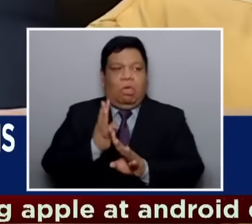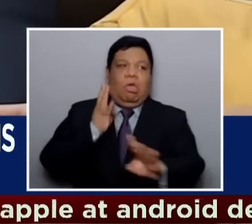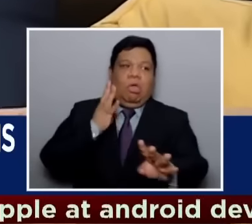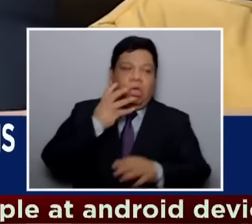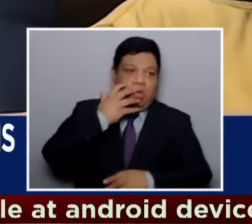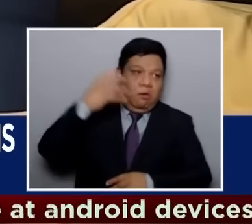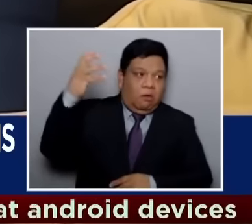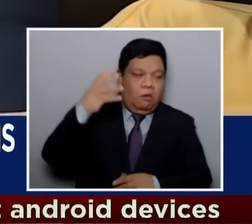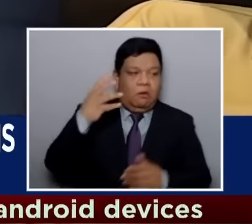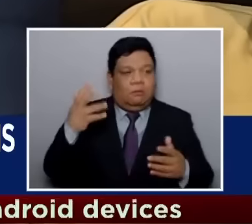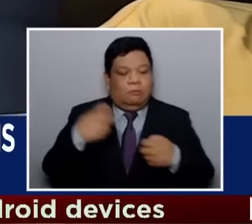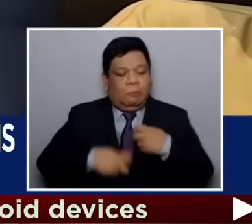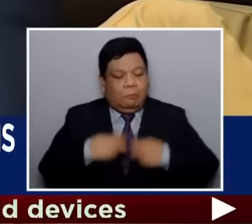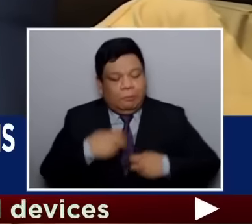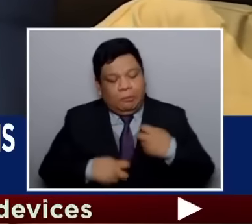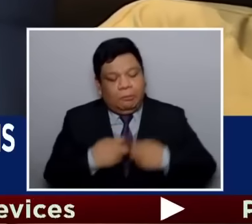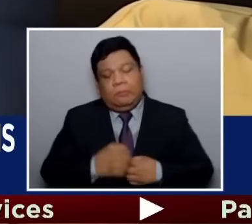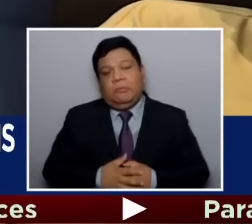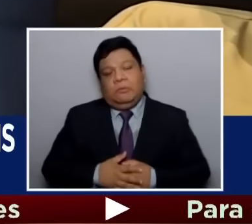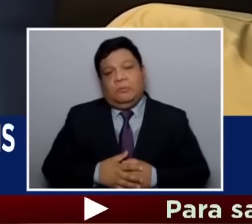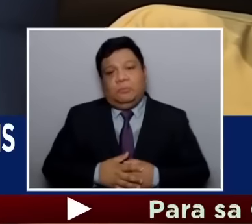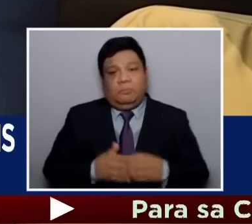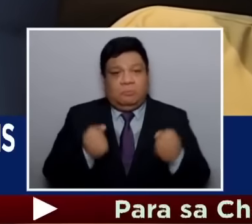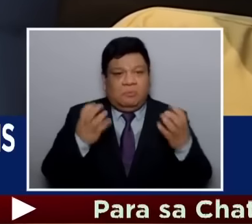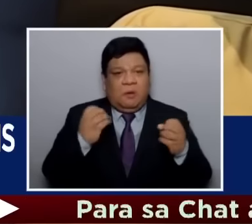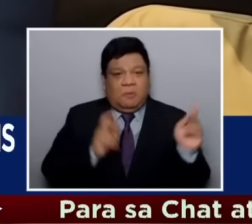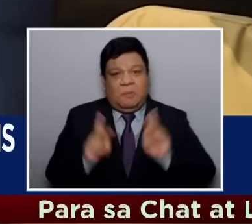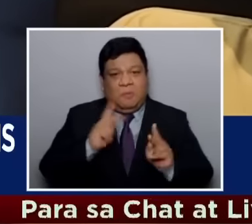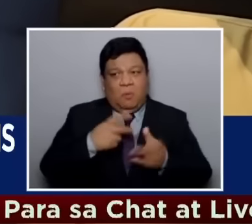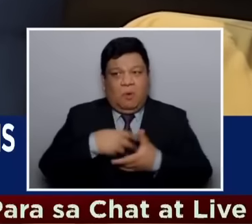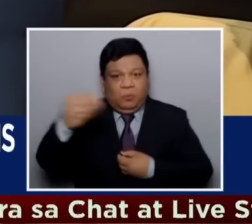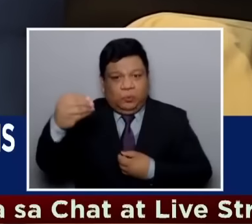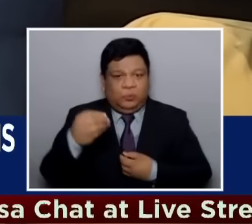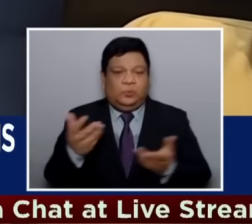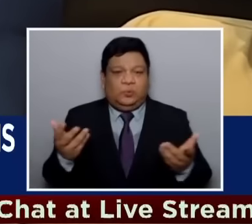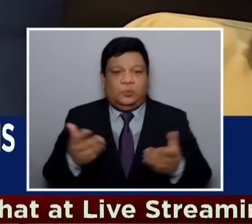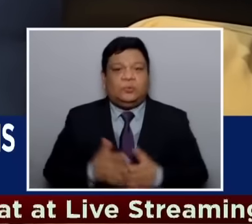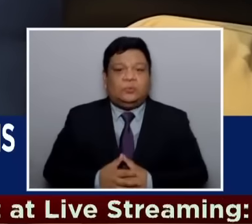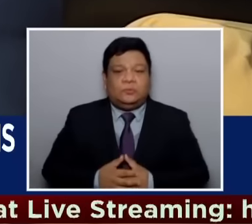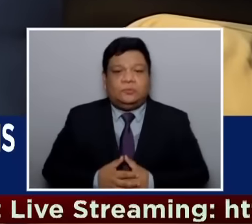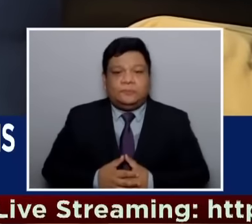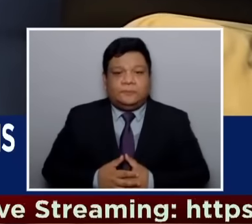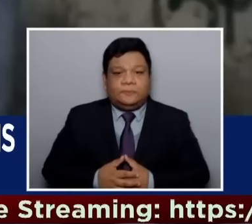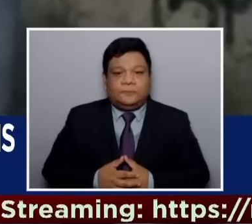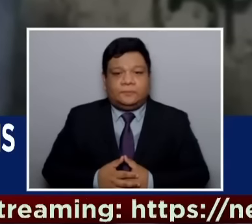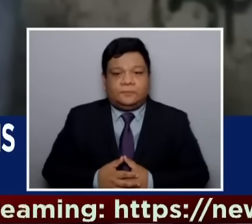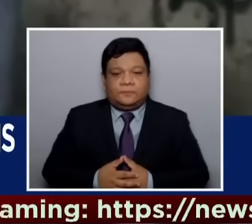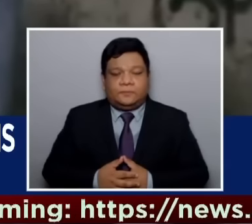Pwede na mas maging marami yung tao, mas magiging crowded siya.